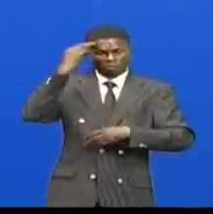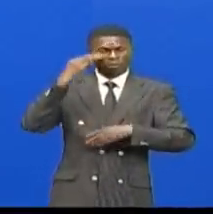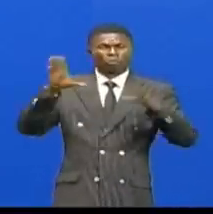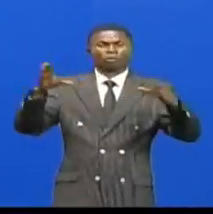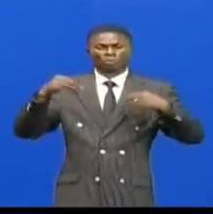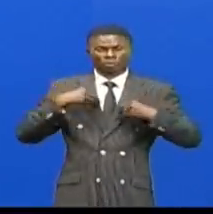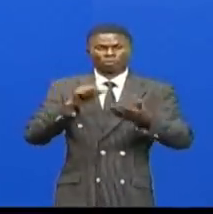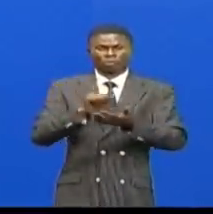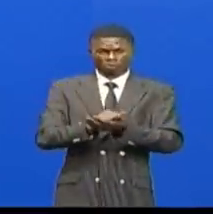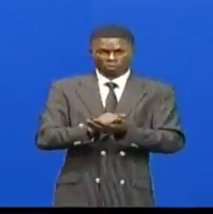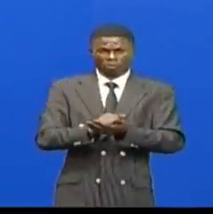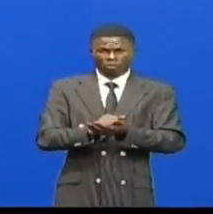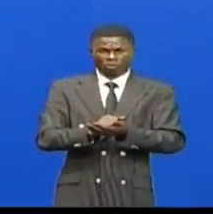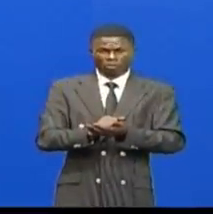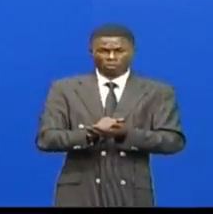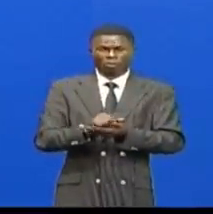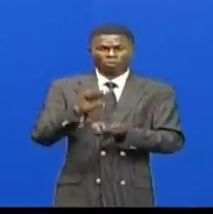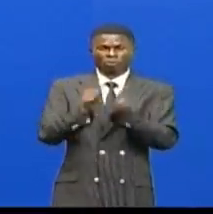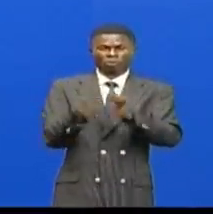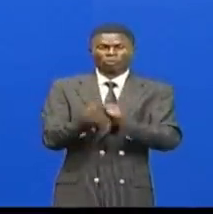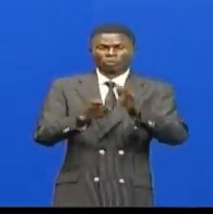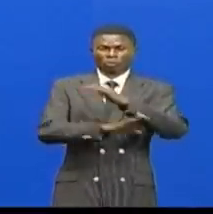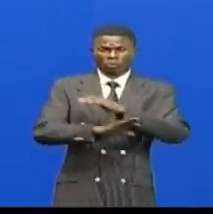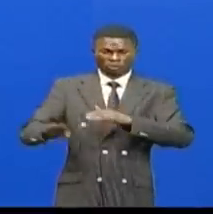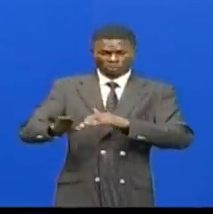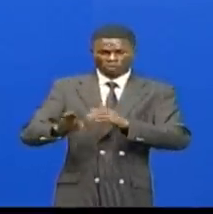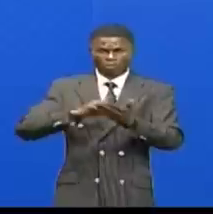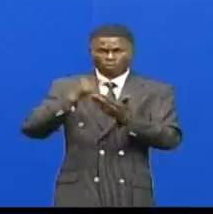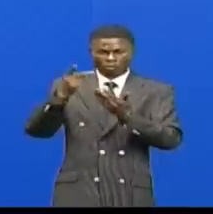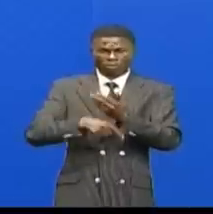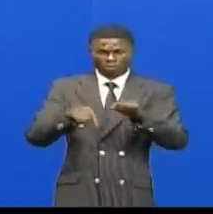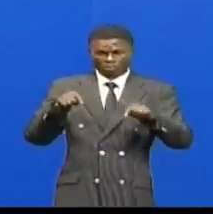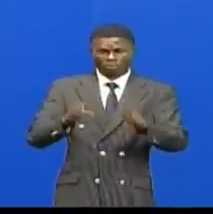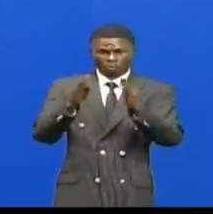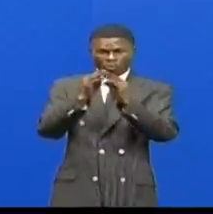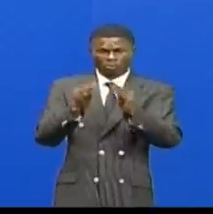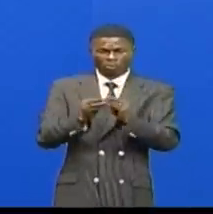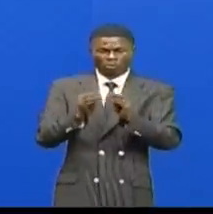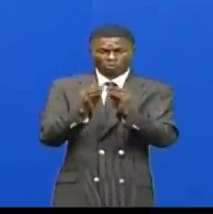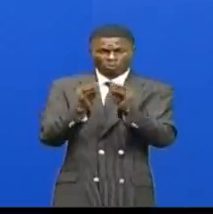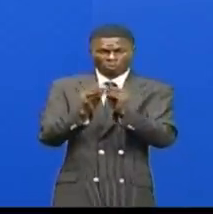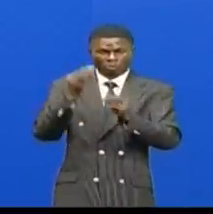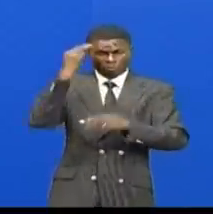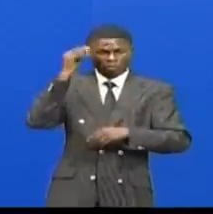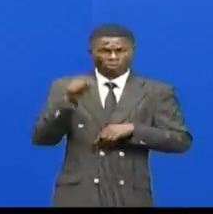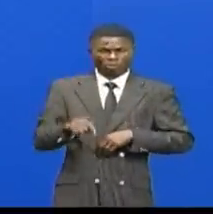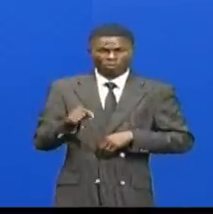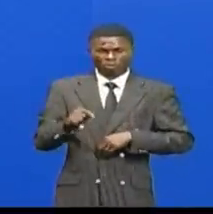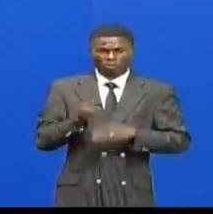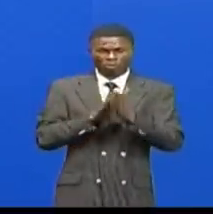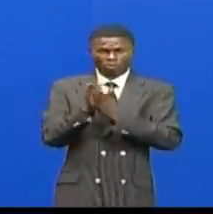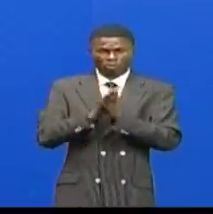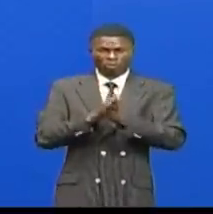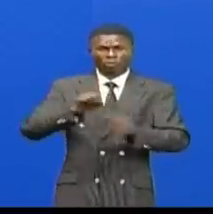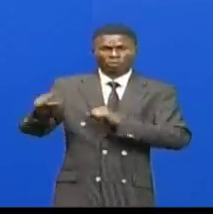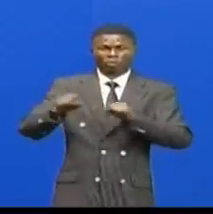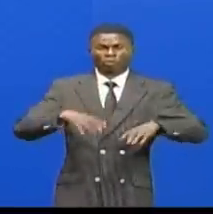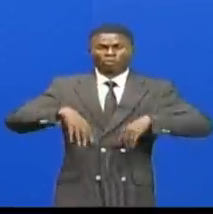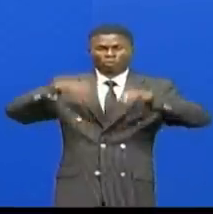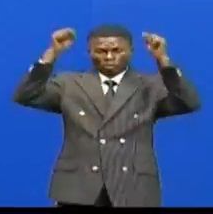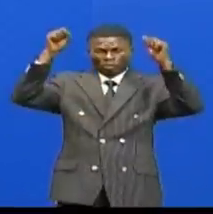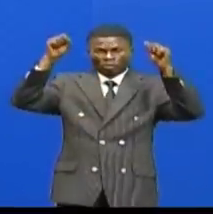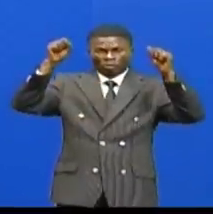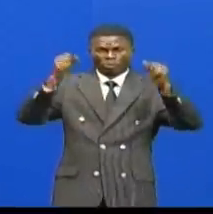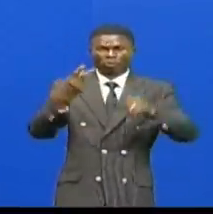Conseil. Dernier point inscrit à l'ordre du jour du Conseil de ministres de ce jour, portant sur l'examen et l'adoption